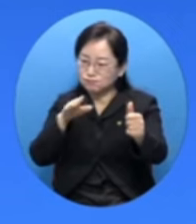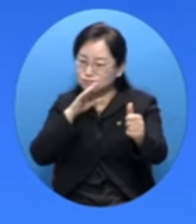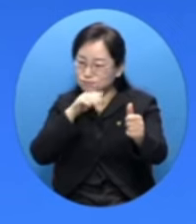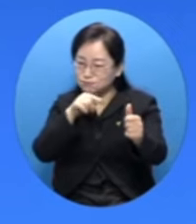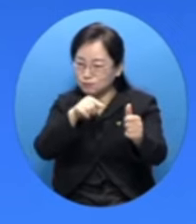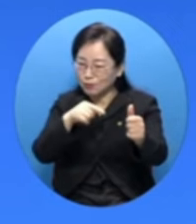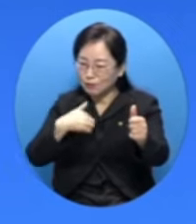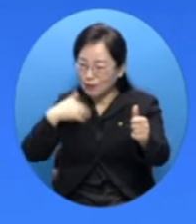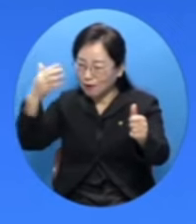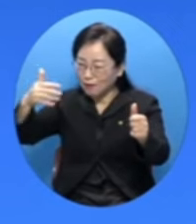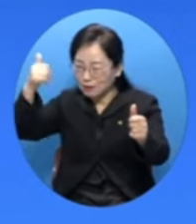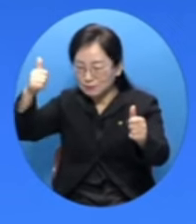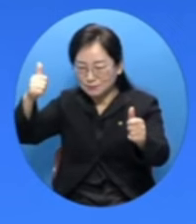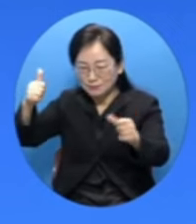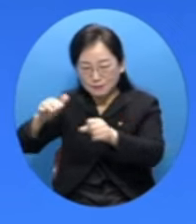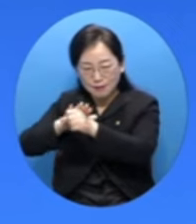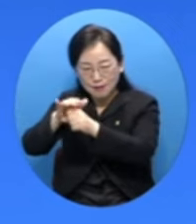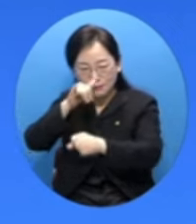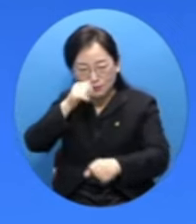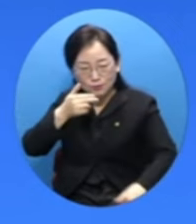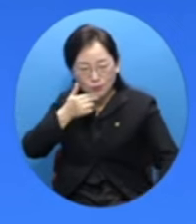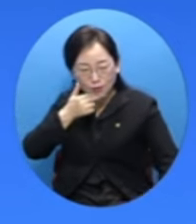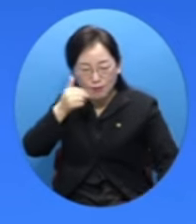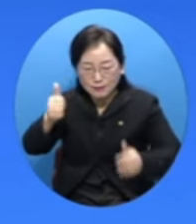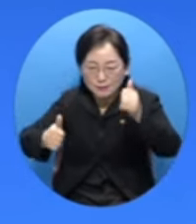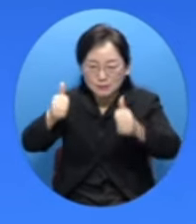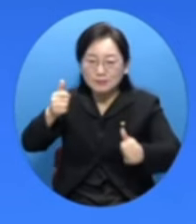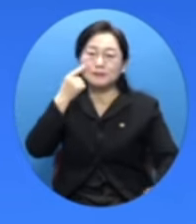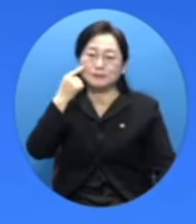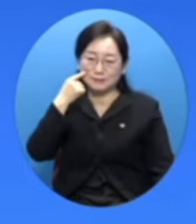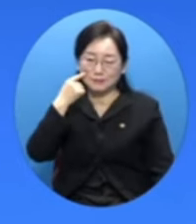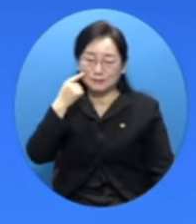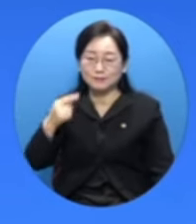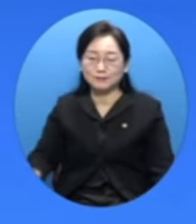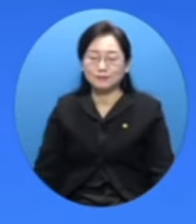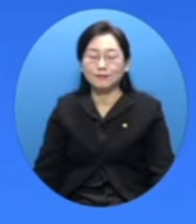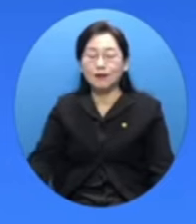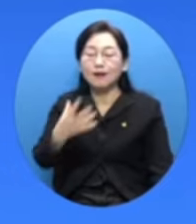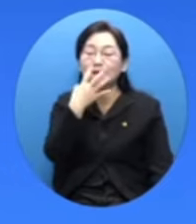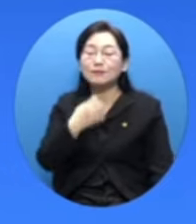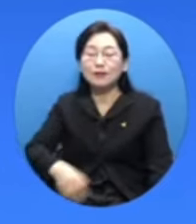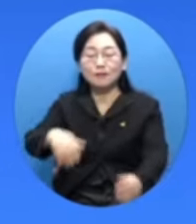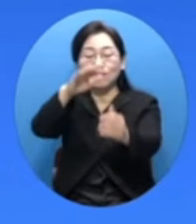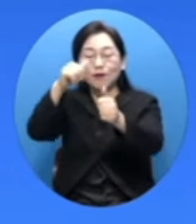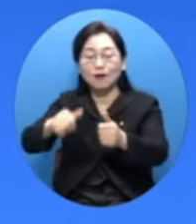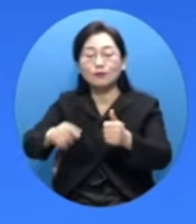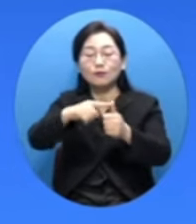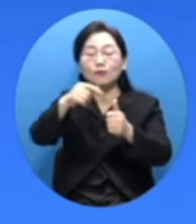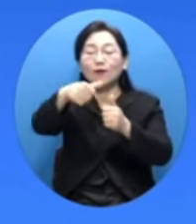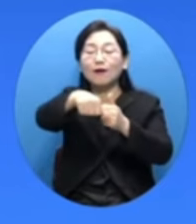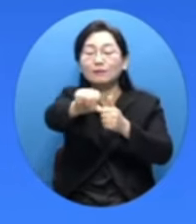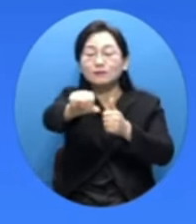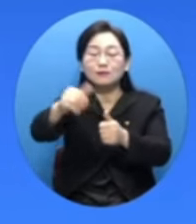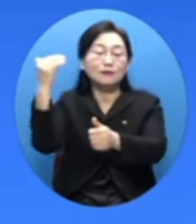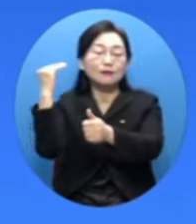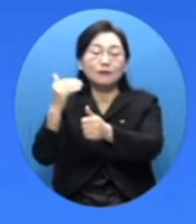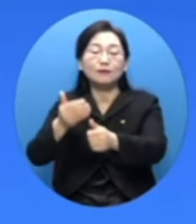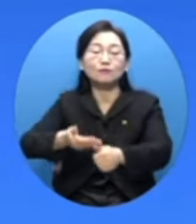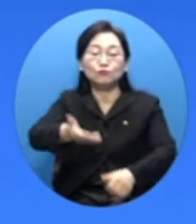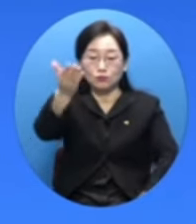하나님을 얼마나 사랑하고 있는지 그를 시험해 보기 위해서 아브라함을 부르시고 이삭을 바치라고 명령하신